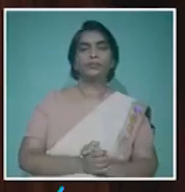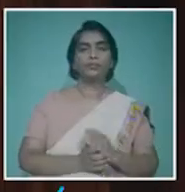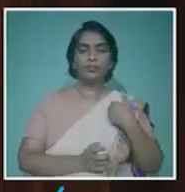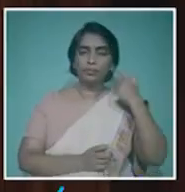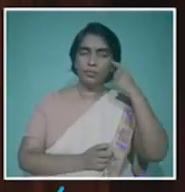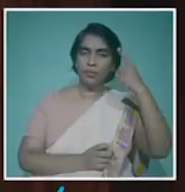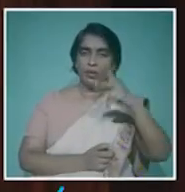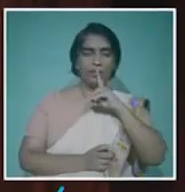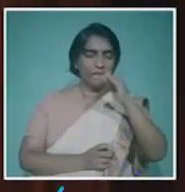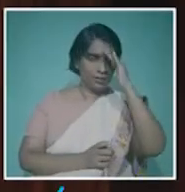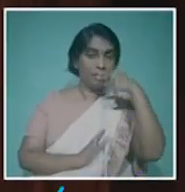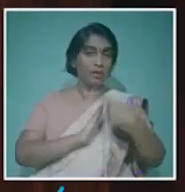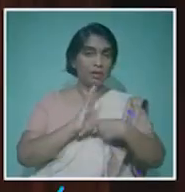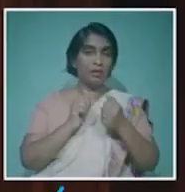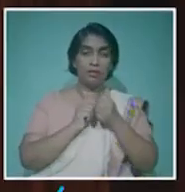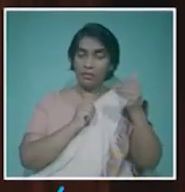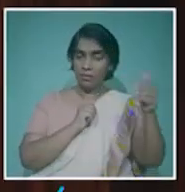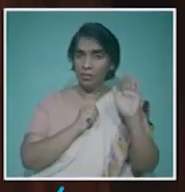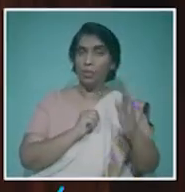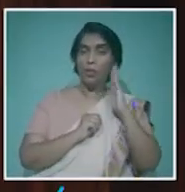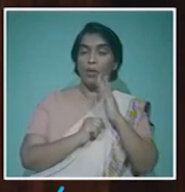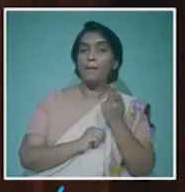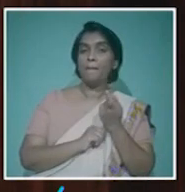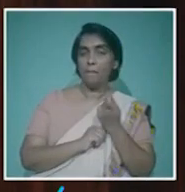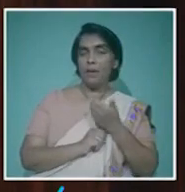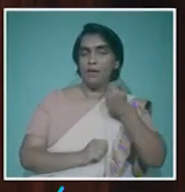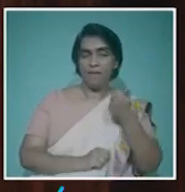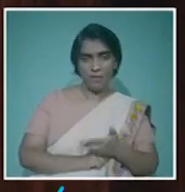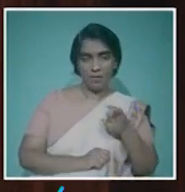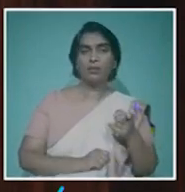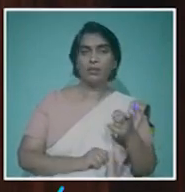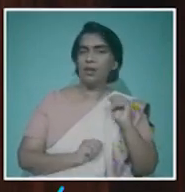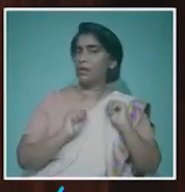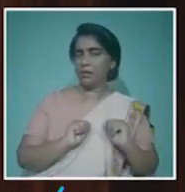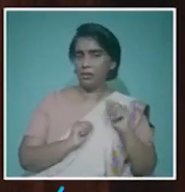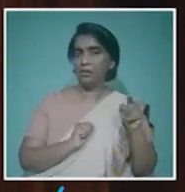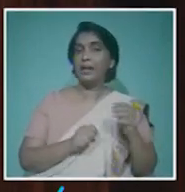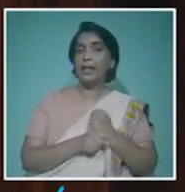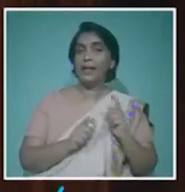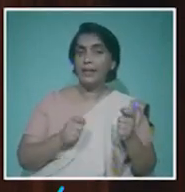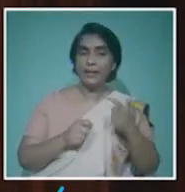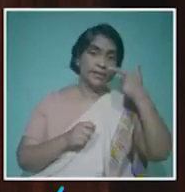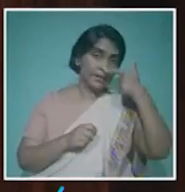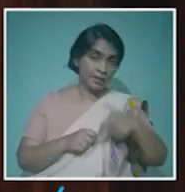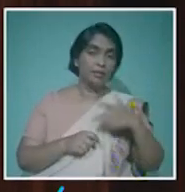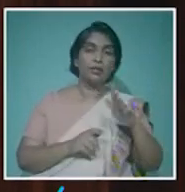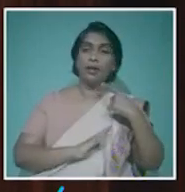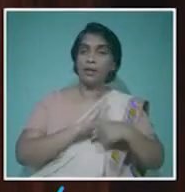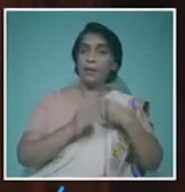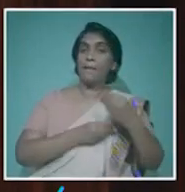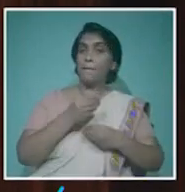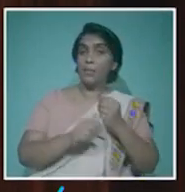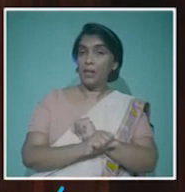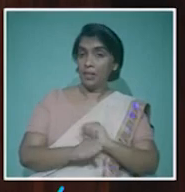දන්නවා නියෝජ්‍ය කතානායකතුමනි රටක් ගෙනියාමට විදේශ විනිමය අත්‍යවශ්‍යයි. ඒ මන්ද ගෑස් ඉන්ධන ඒ වගේ රටේ